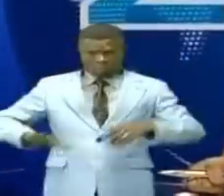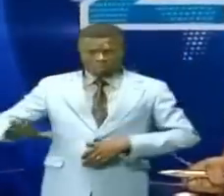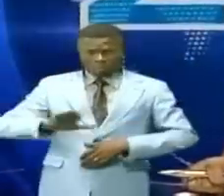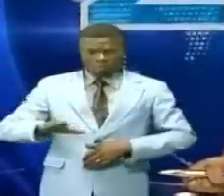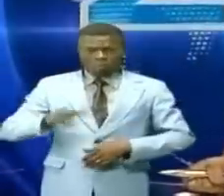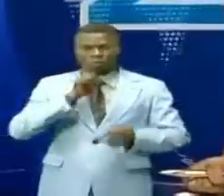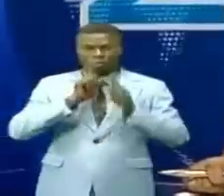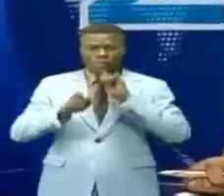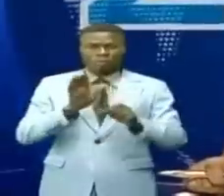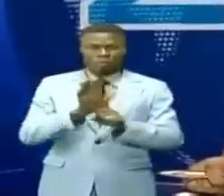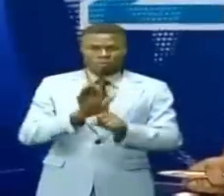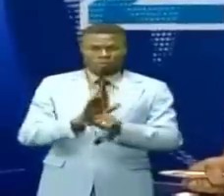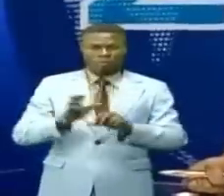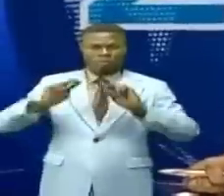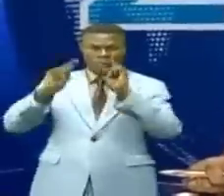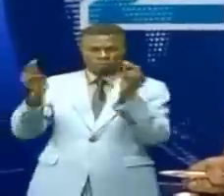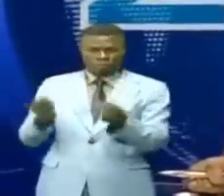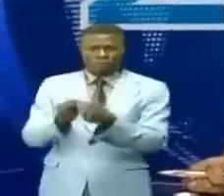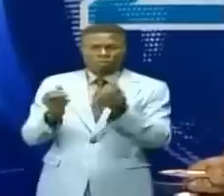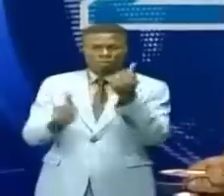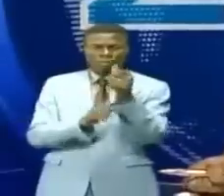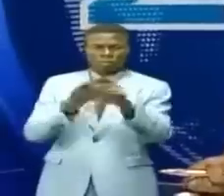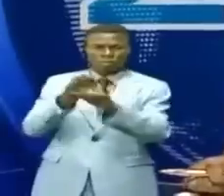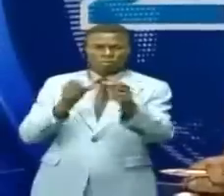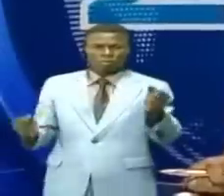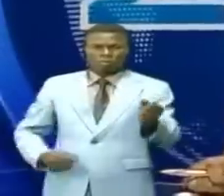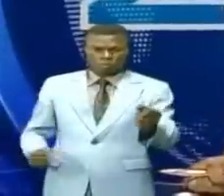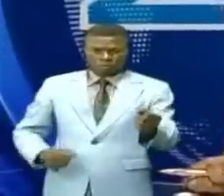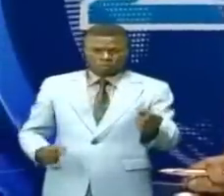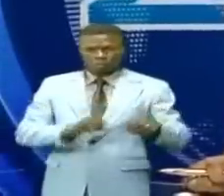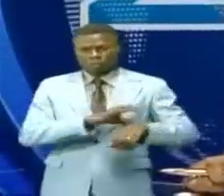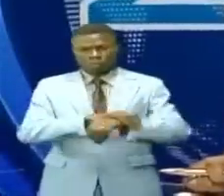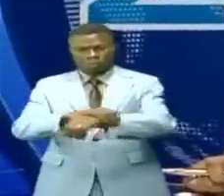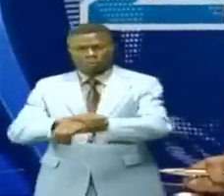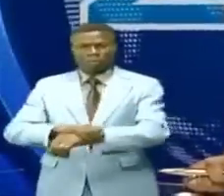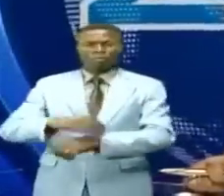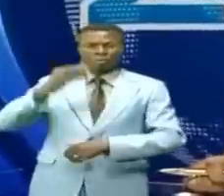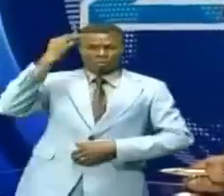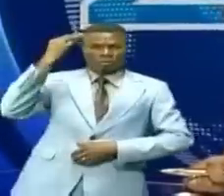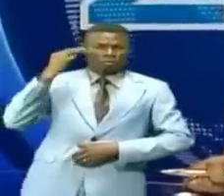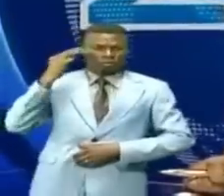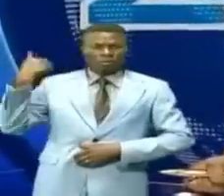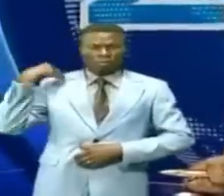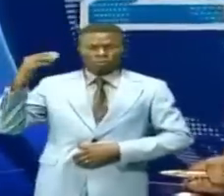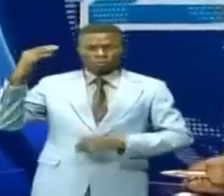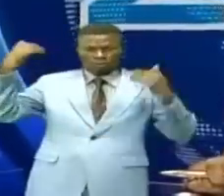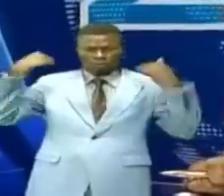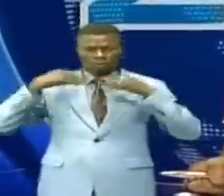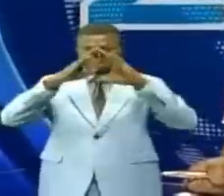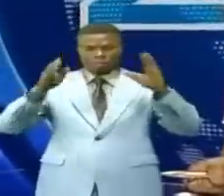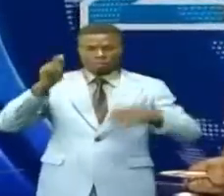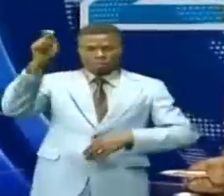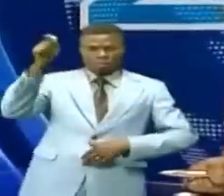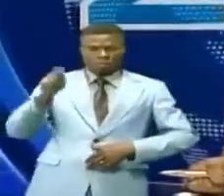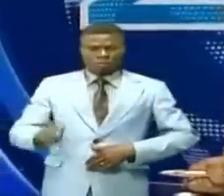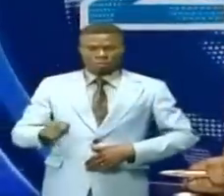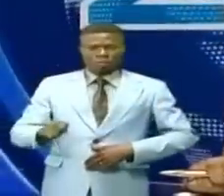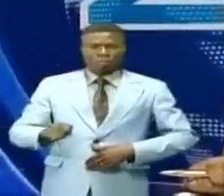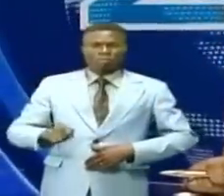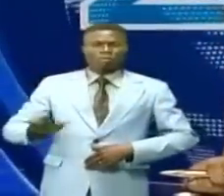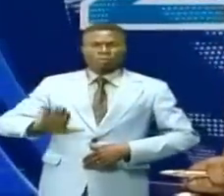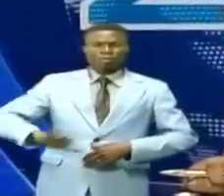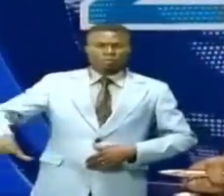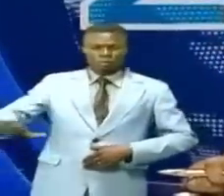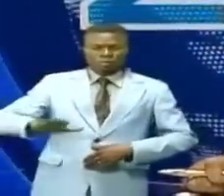a eu des échanges avec une délégation angolaise conduite par le ministre d'État et chef de la maison civile de la maison militaire